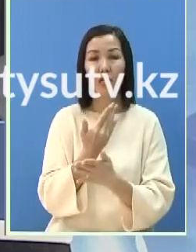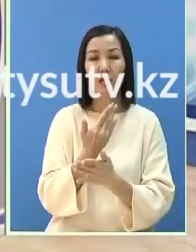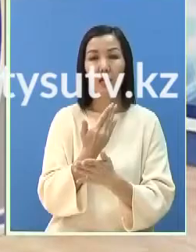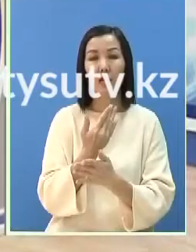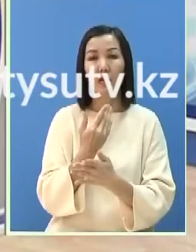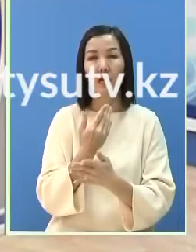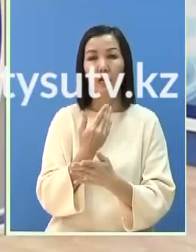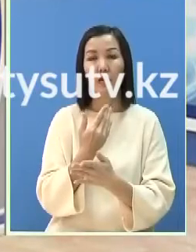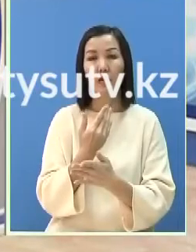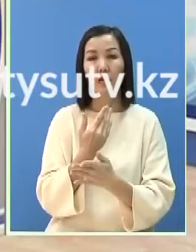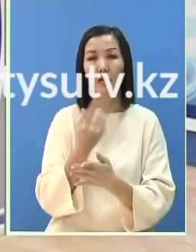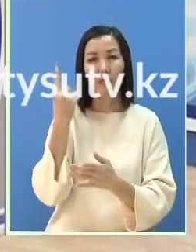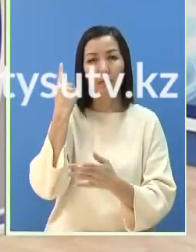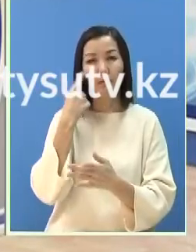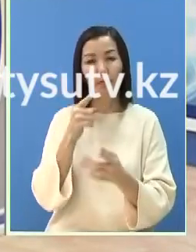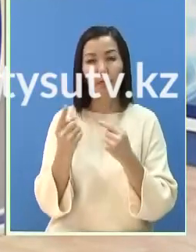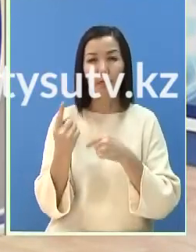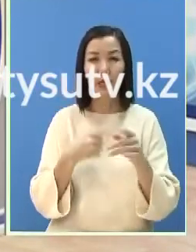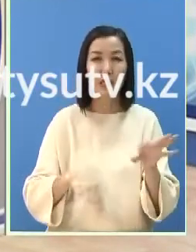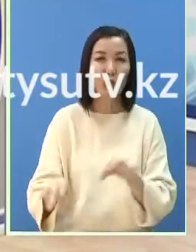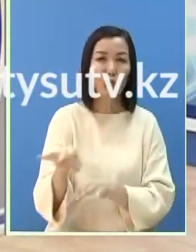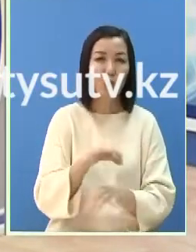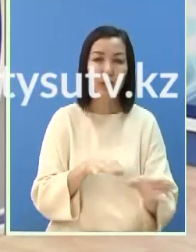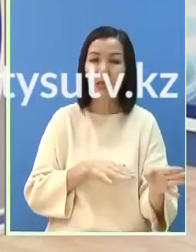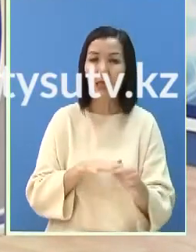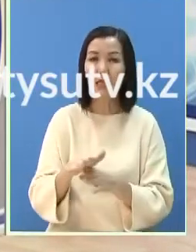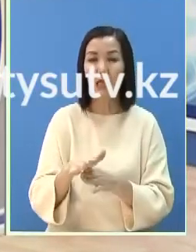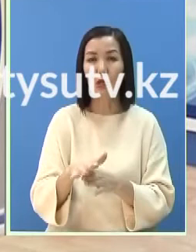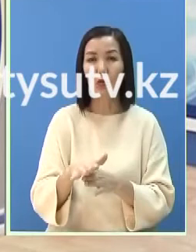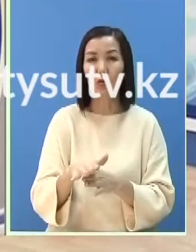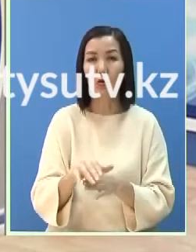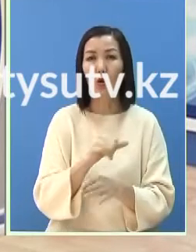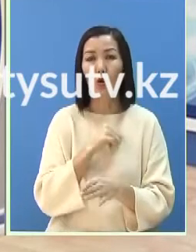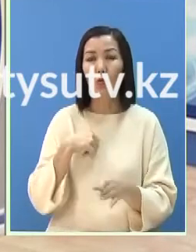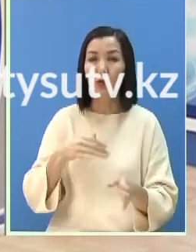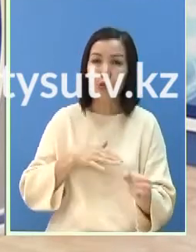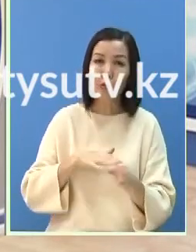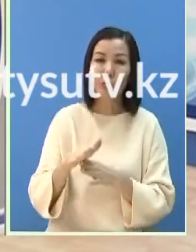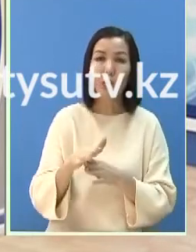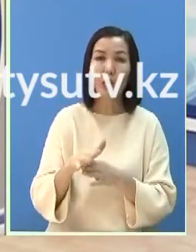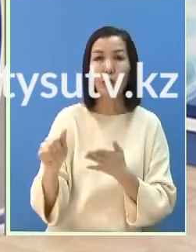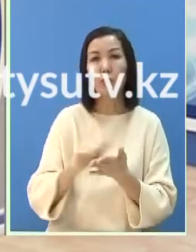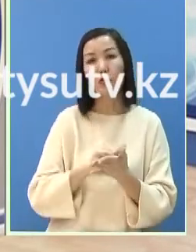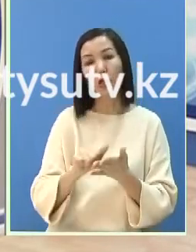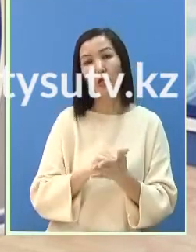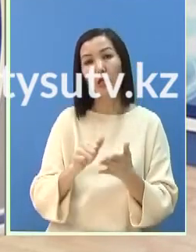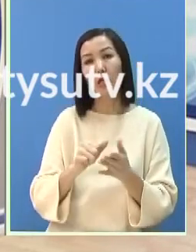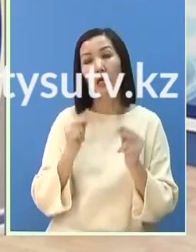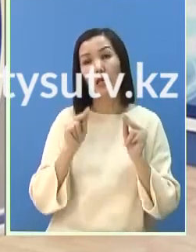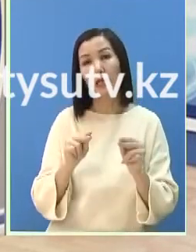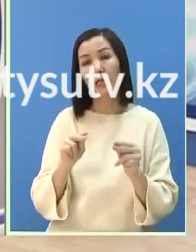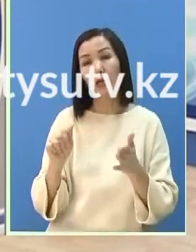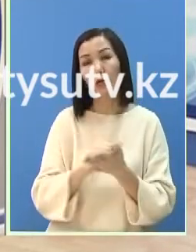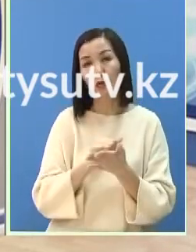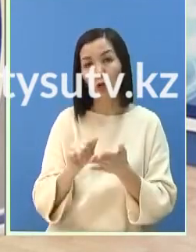Содан кейін жаңа бизнес жобаның іске асыруы туралы өзінің толыққанды құжаттары, жаңа растайтын